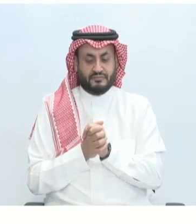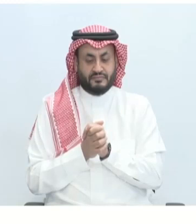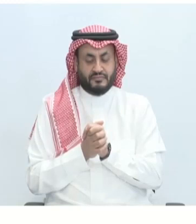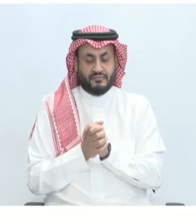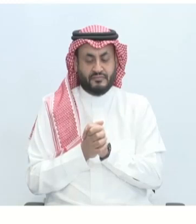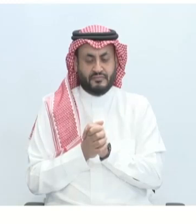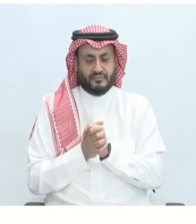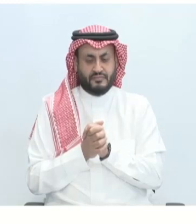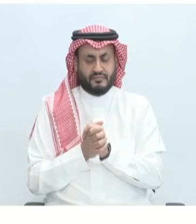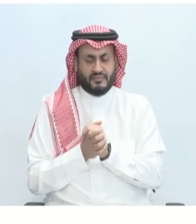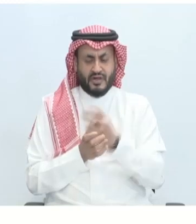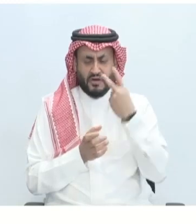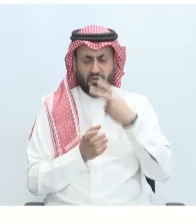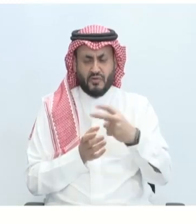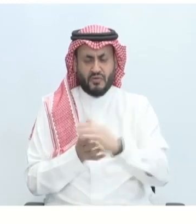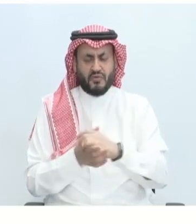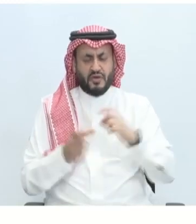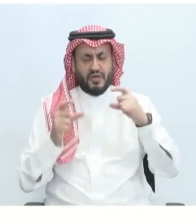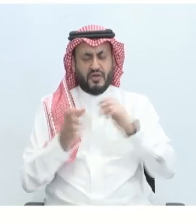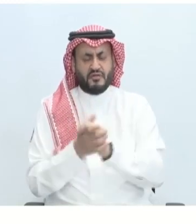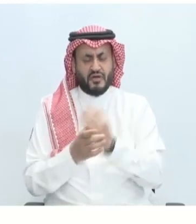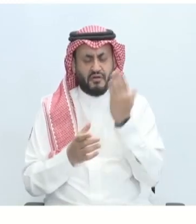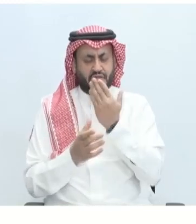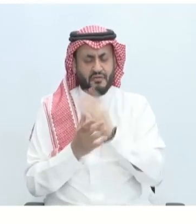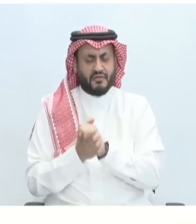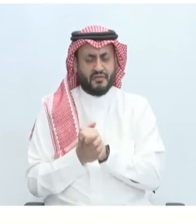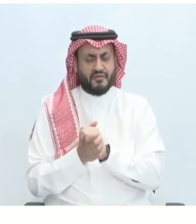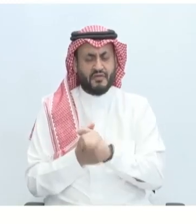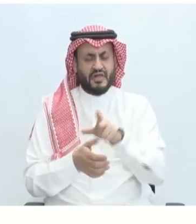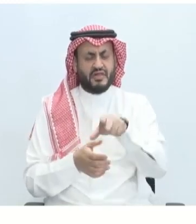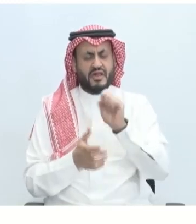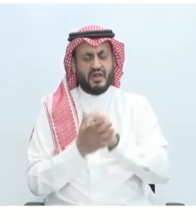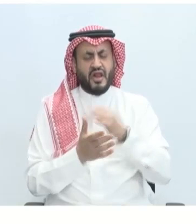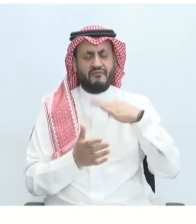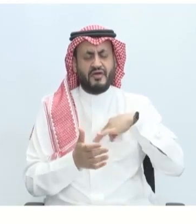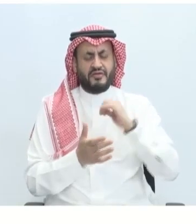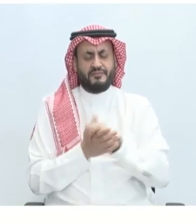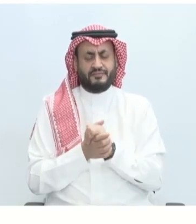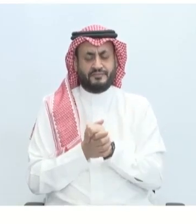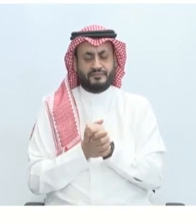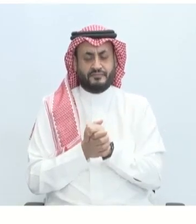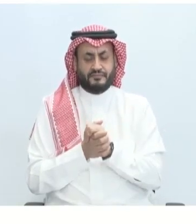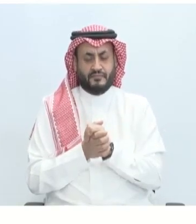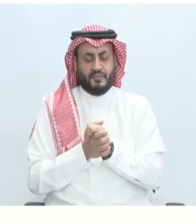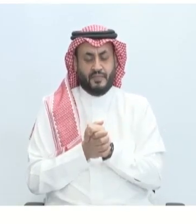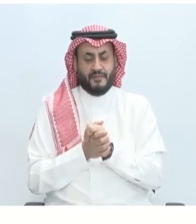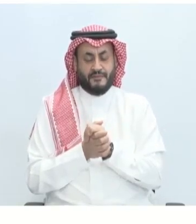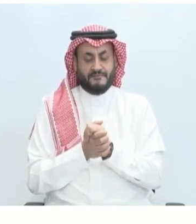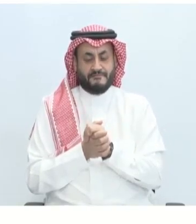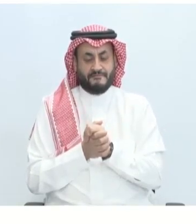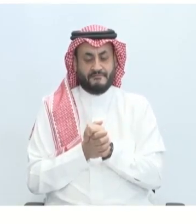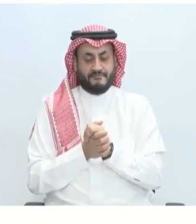المحاوله انظروا الى الايات اقراوها حاولوا ان تجدوا في من هذه الايه فائده نريد ان